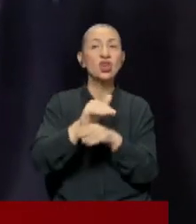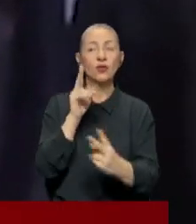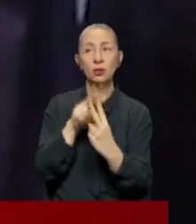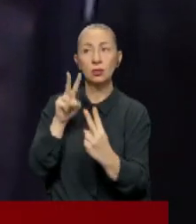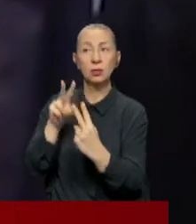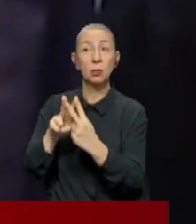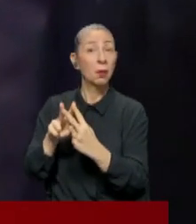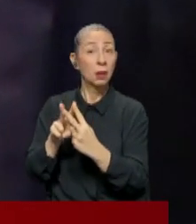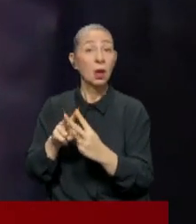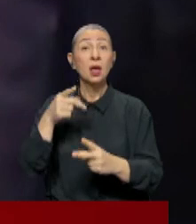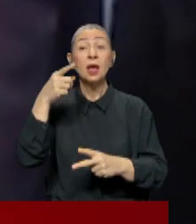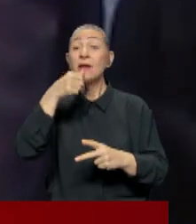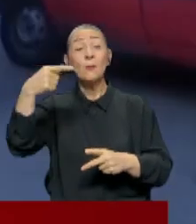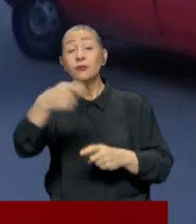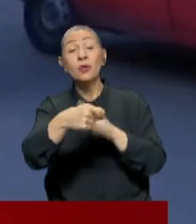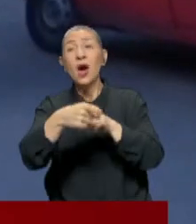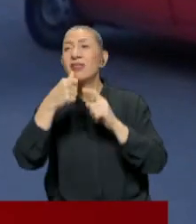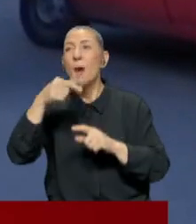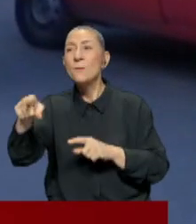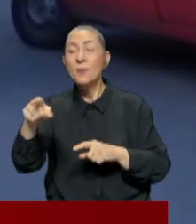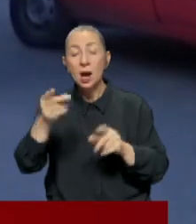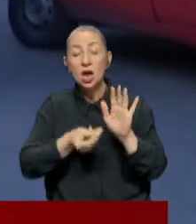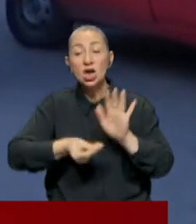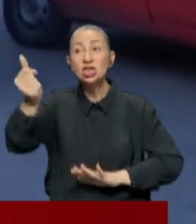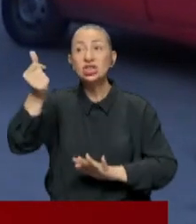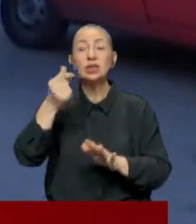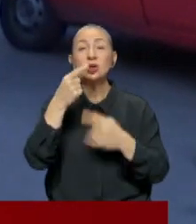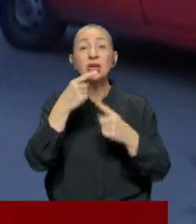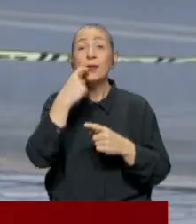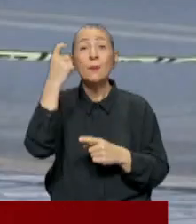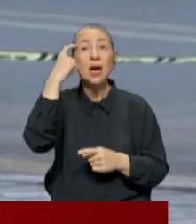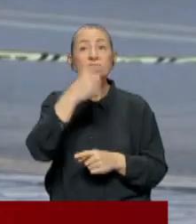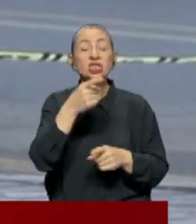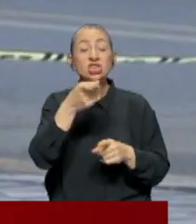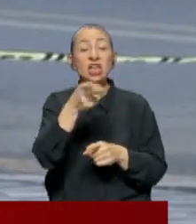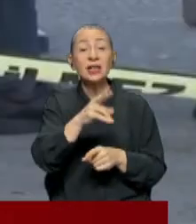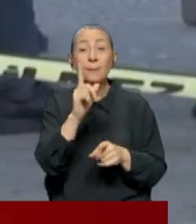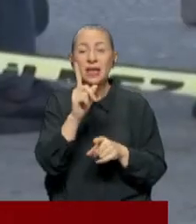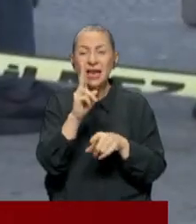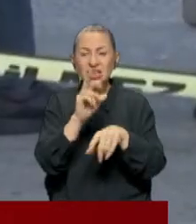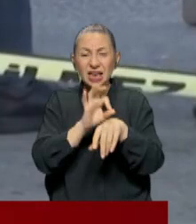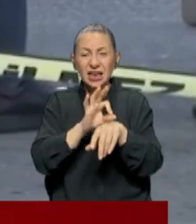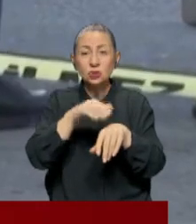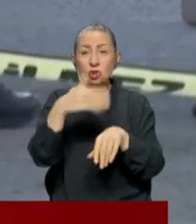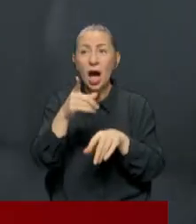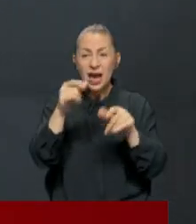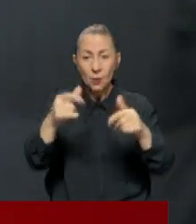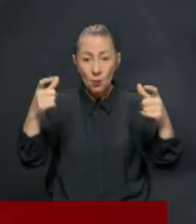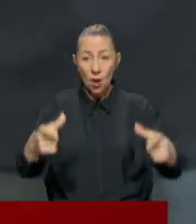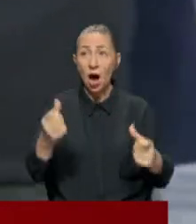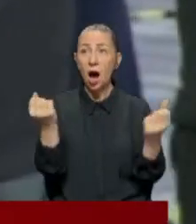şefleriyle görüştüğü, tetikçi Özyağcı'yı olay yerinden kaçırdığı iddia edilen Demirbaş'ın cinayetten birkaç dakika sonra aynı